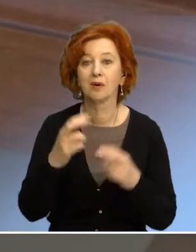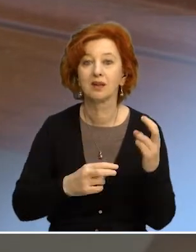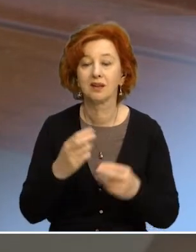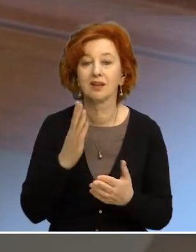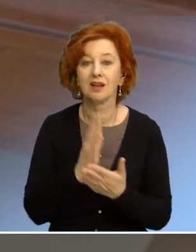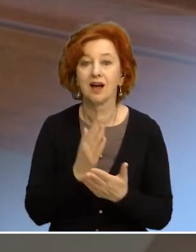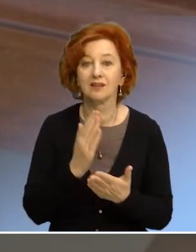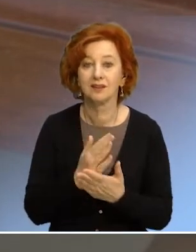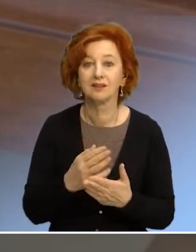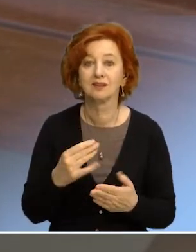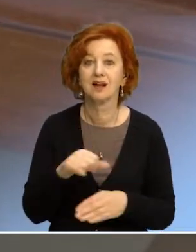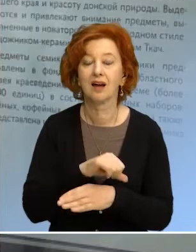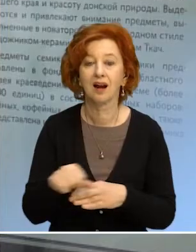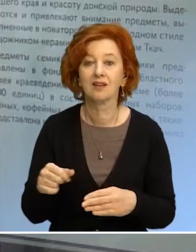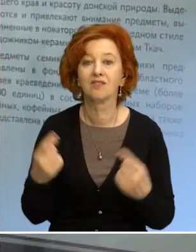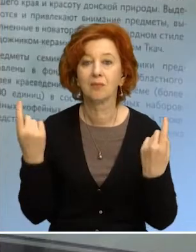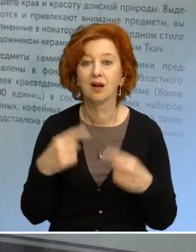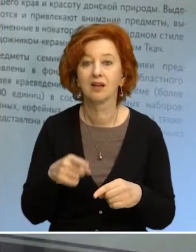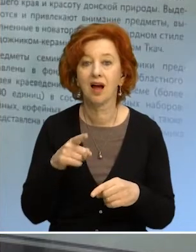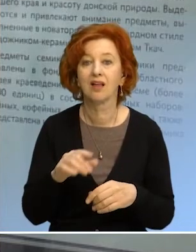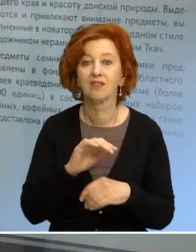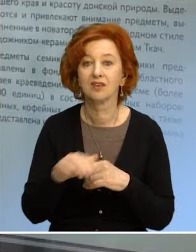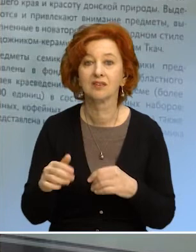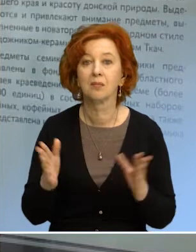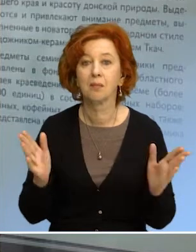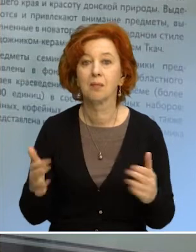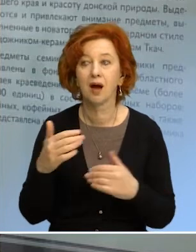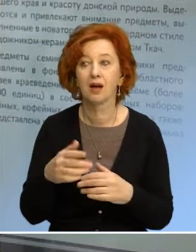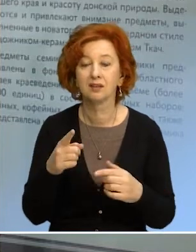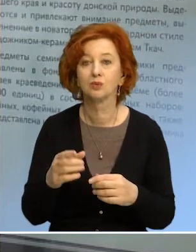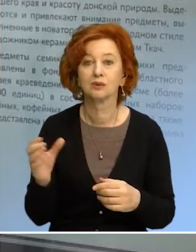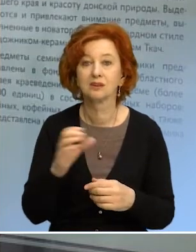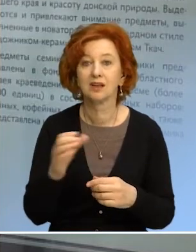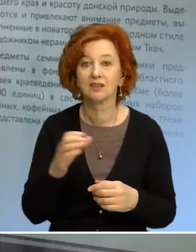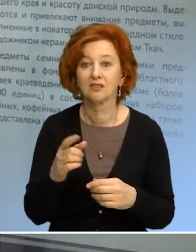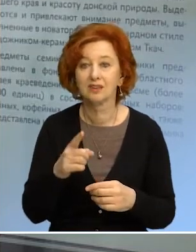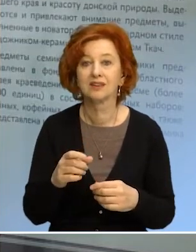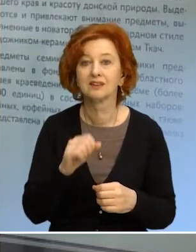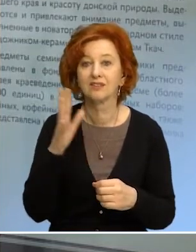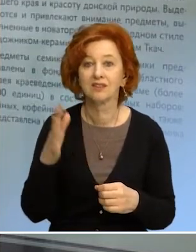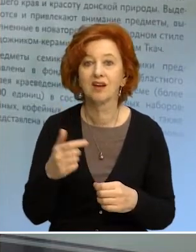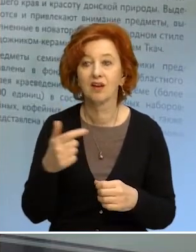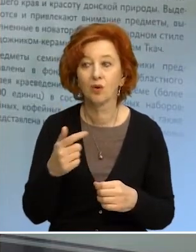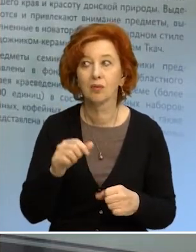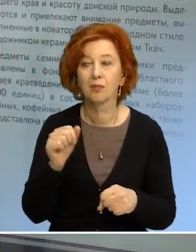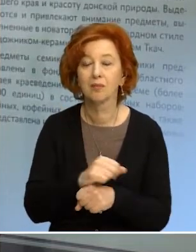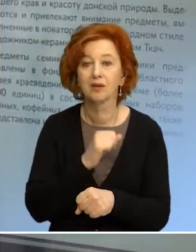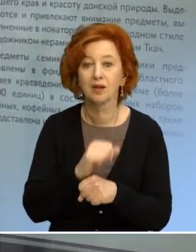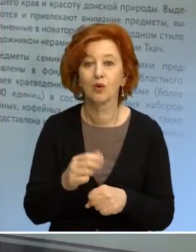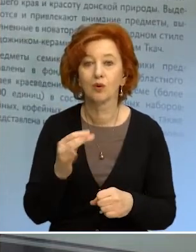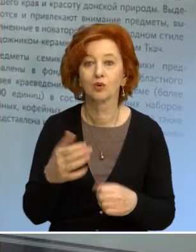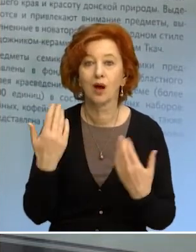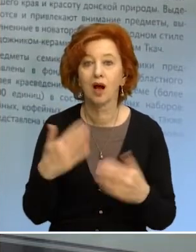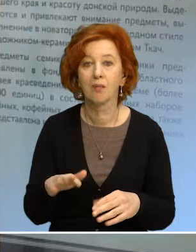предприятие находилось практически на грани банкротства. Он выпустил партию орденского сервиза ордена Святого Георгия